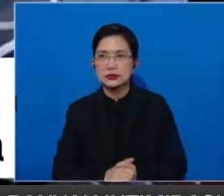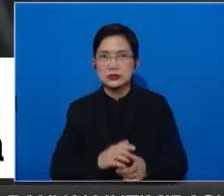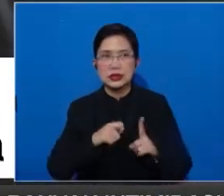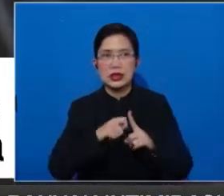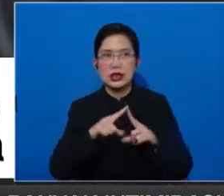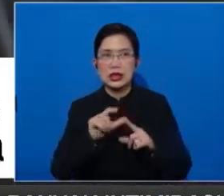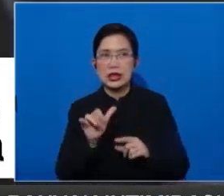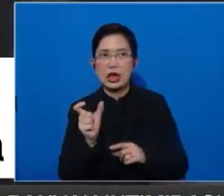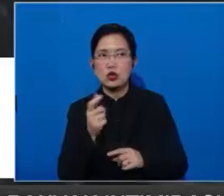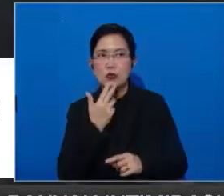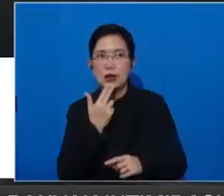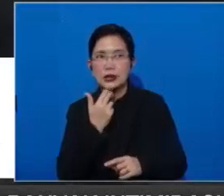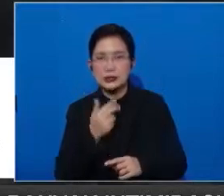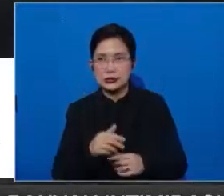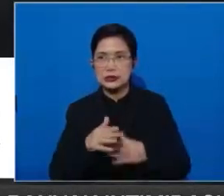juga ada.